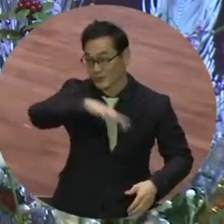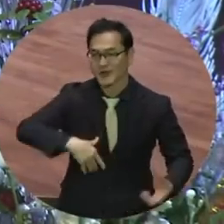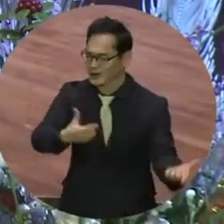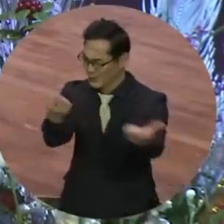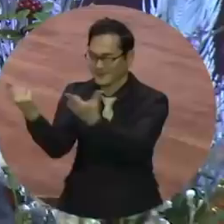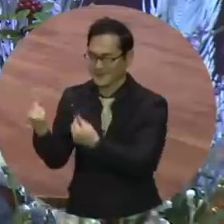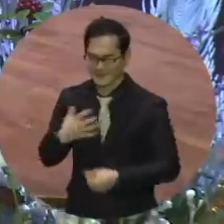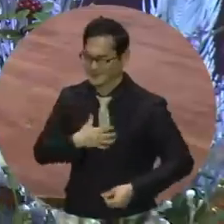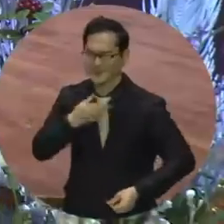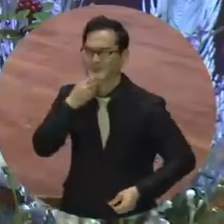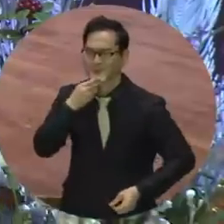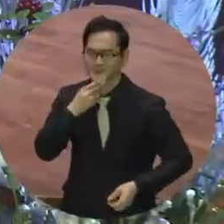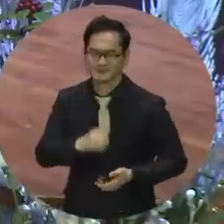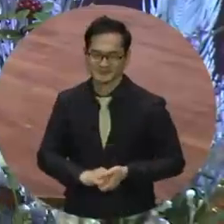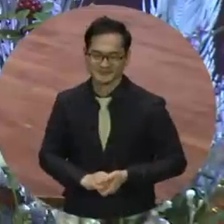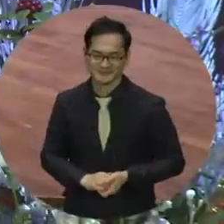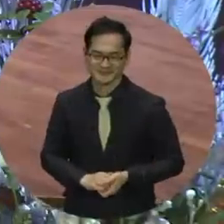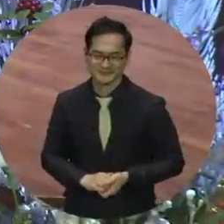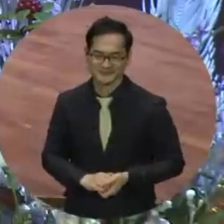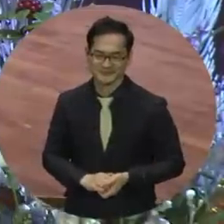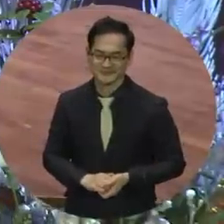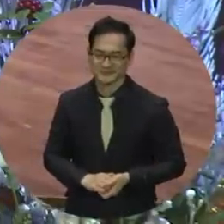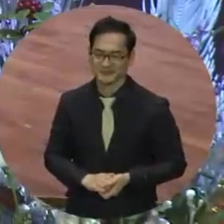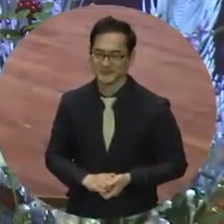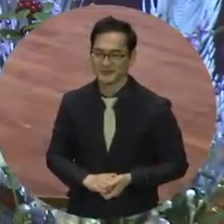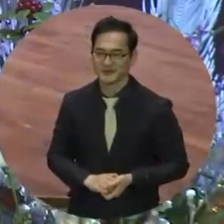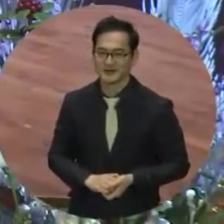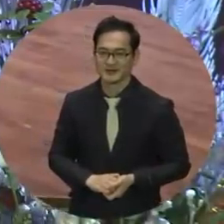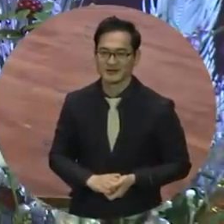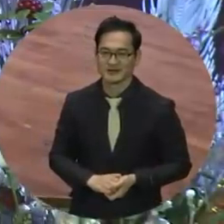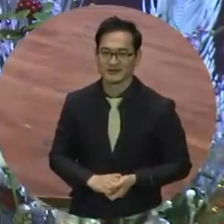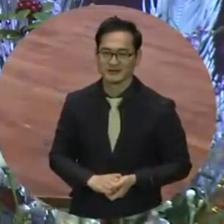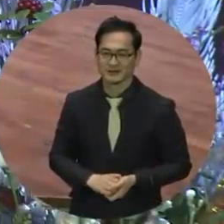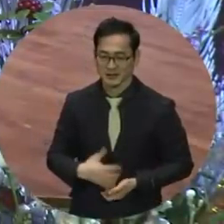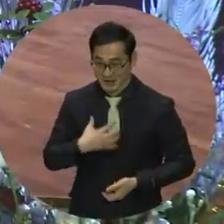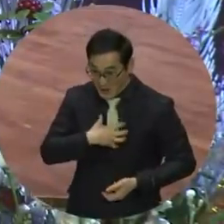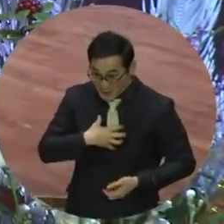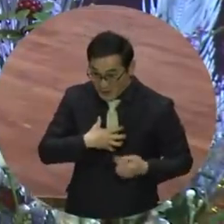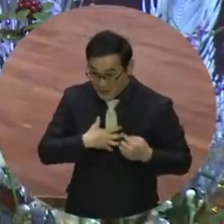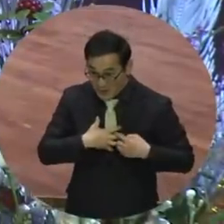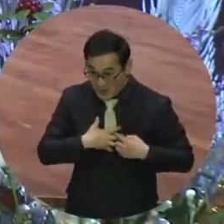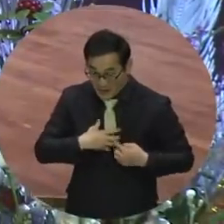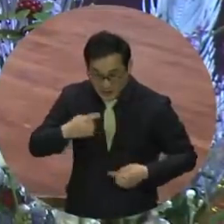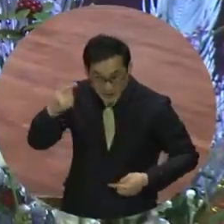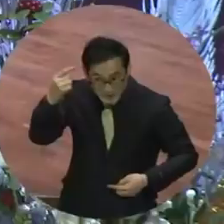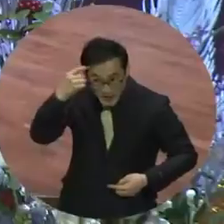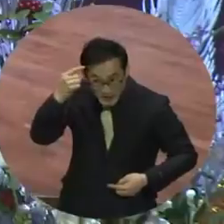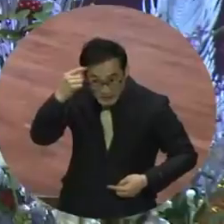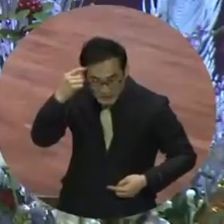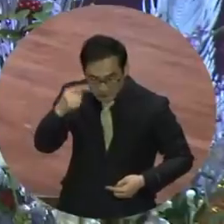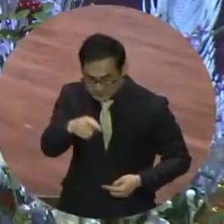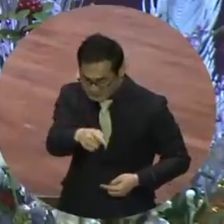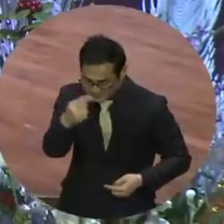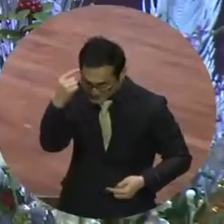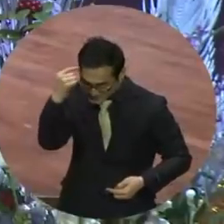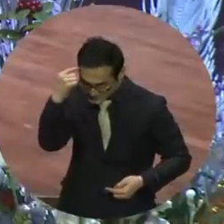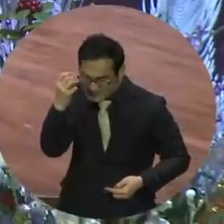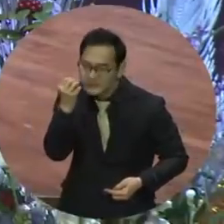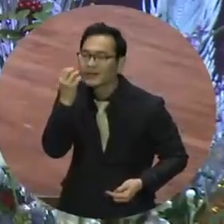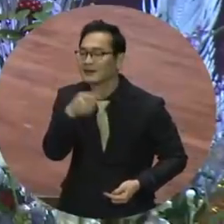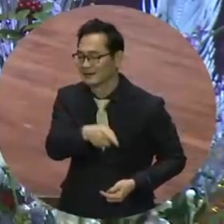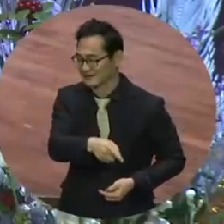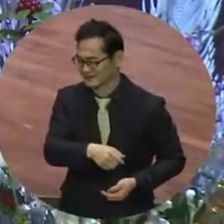이상하게 뭐 염려 그건 약간 그런 사람이에요. 전혀 그런 사람 없어요.